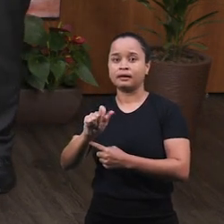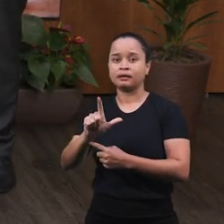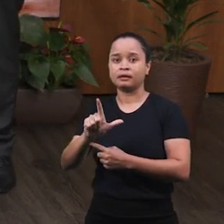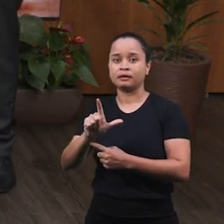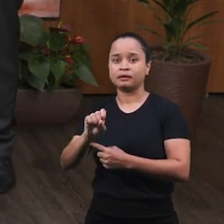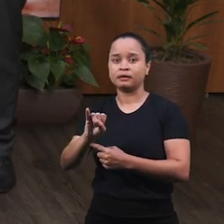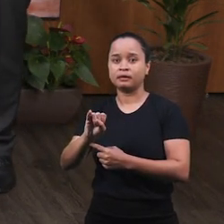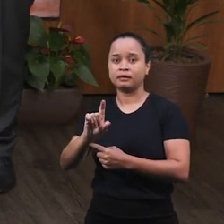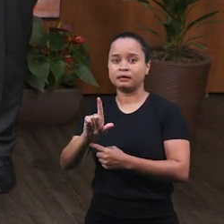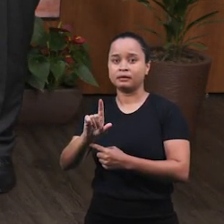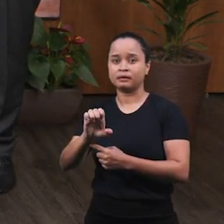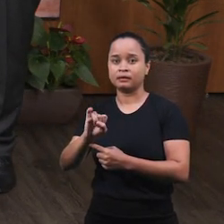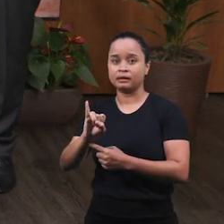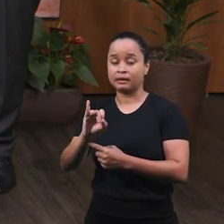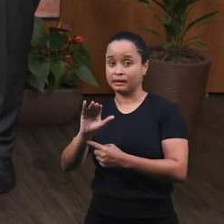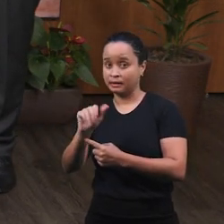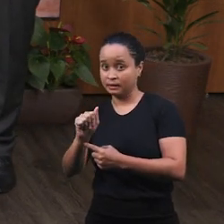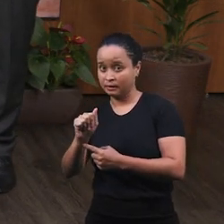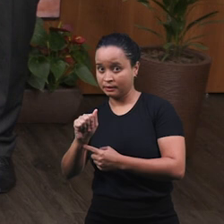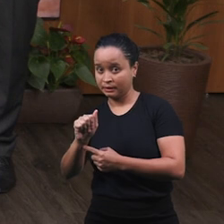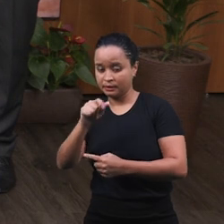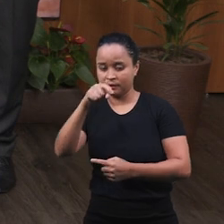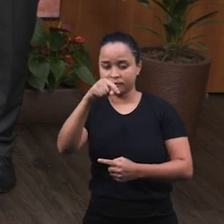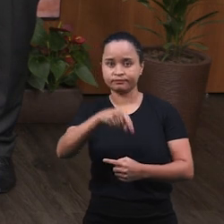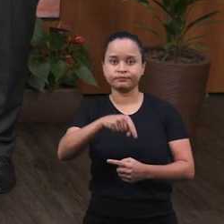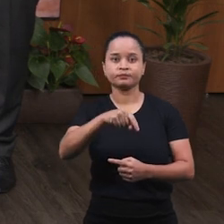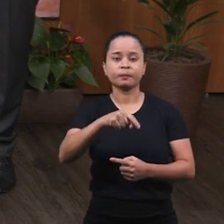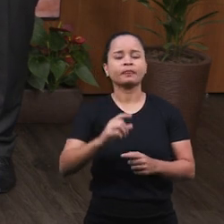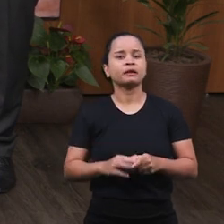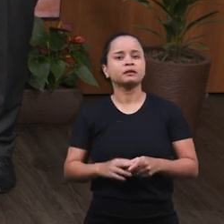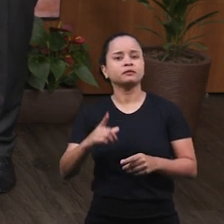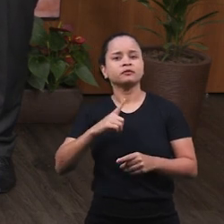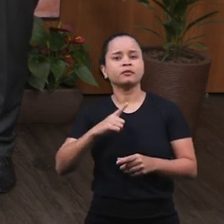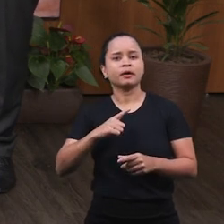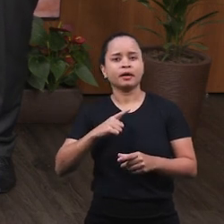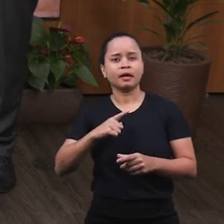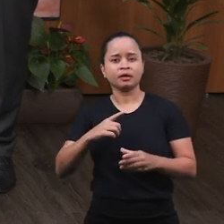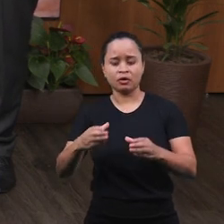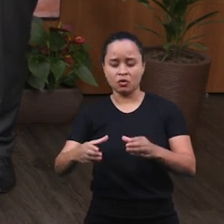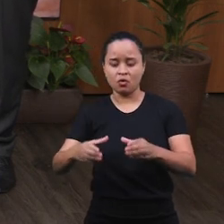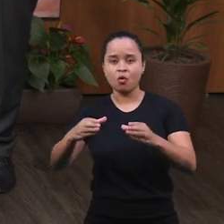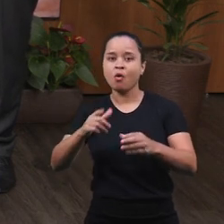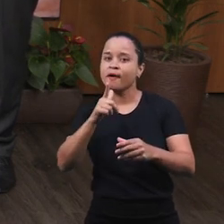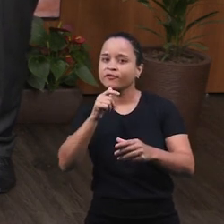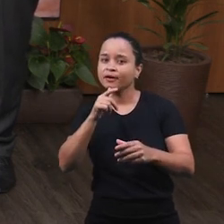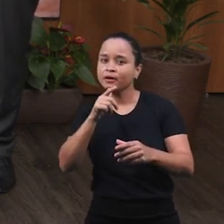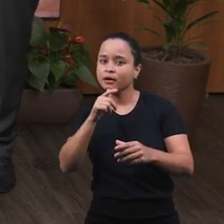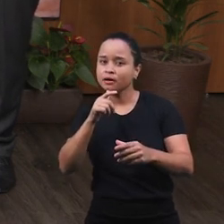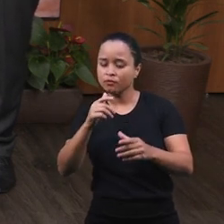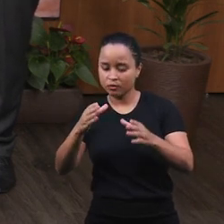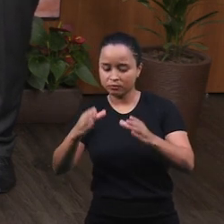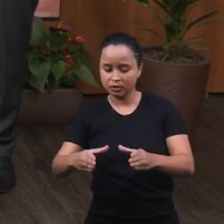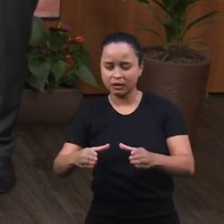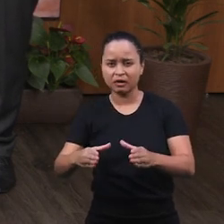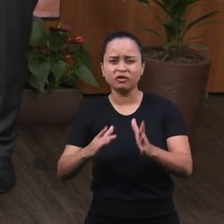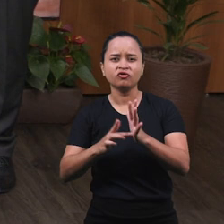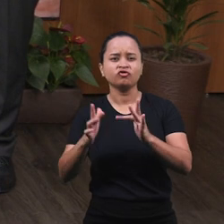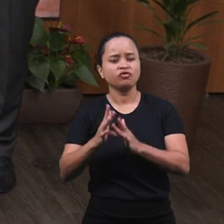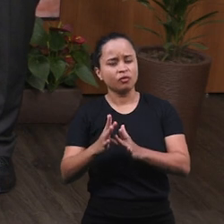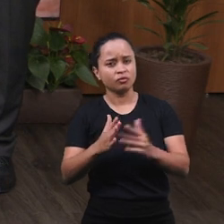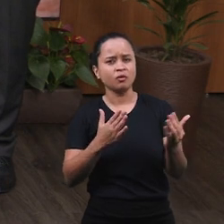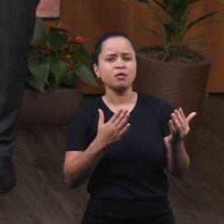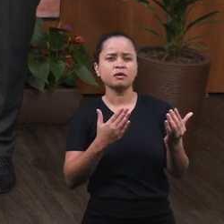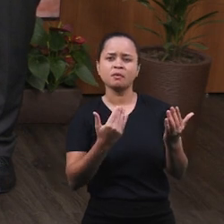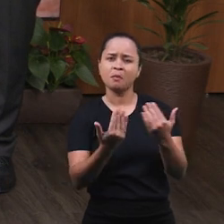à côté d'un puits. La parole nous dit que le Seigneur Jésus a commencé à lui parler en parlant du